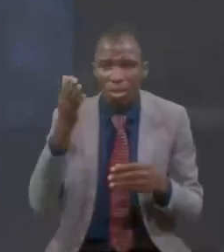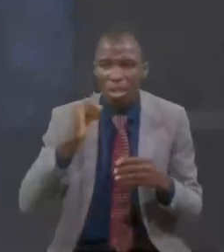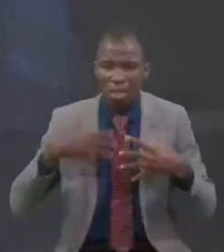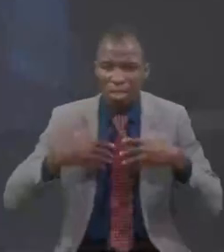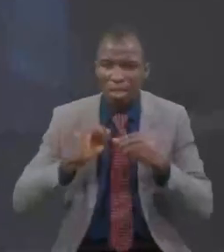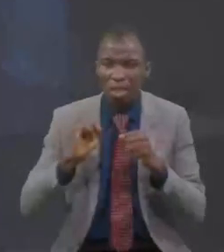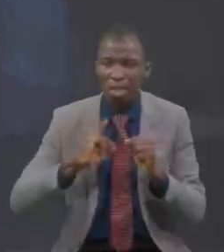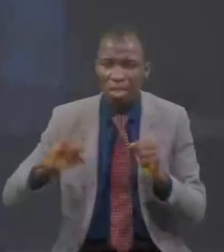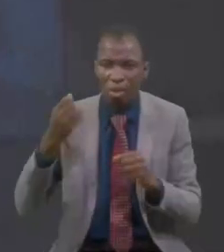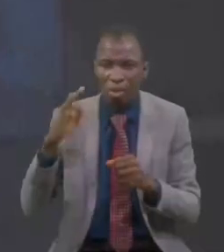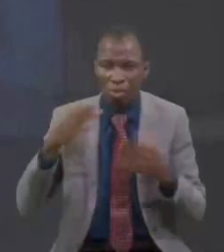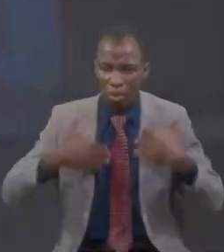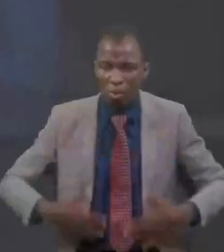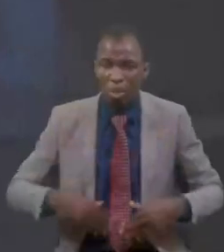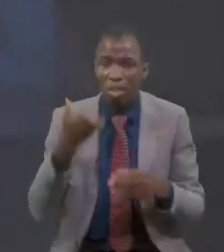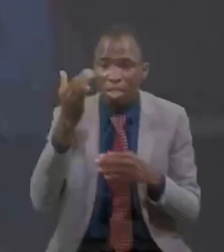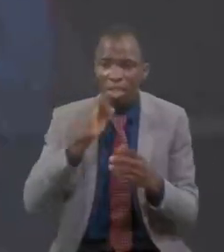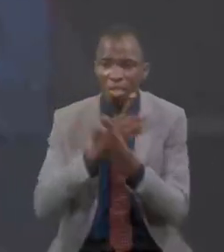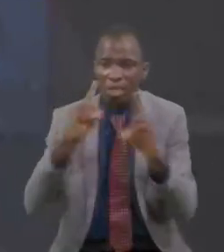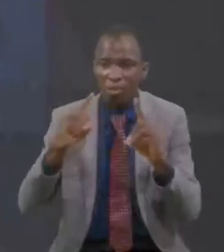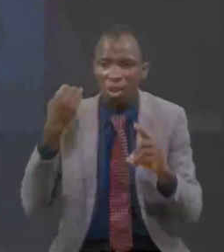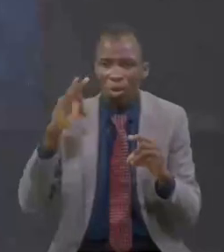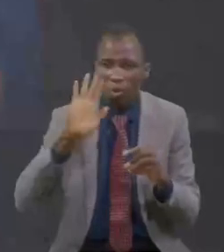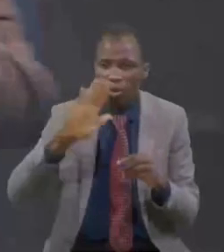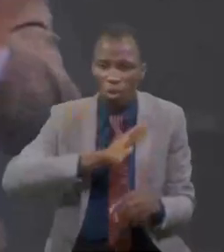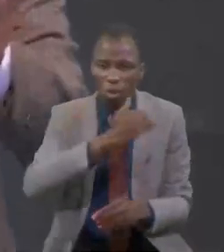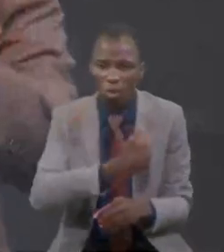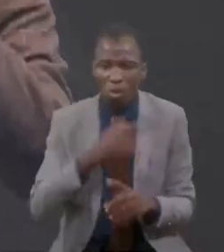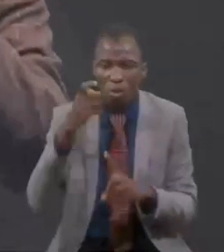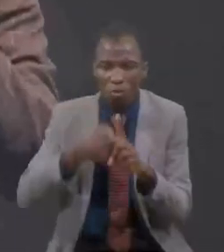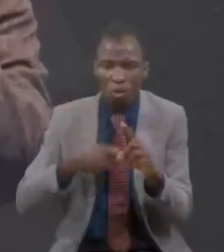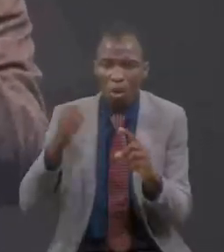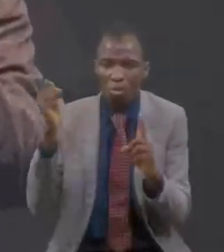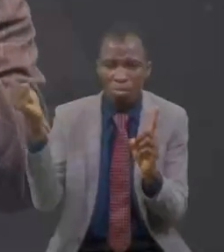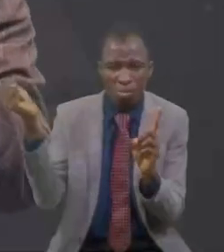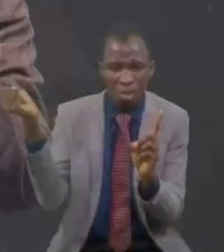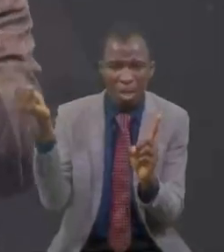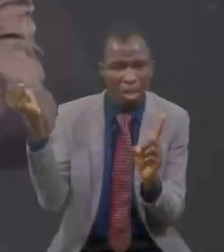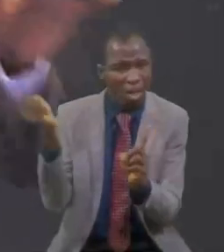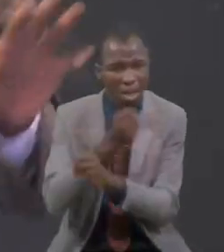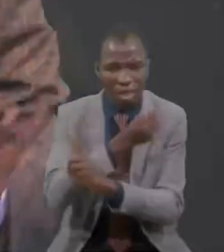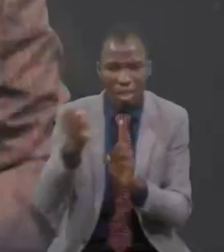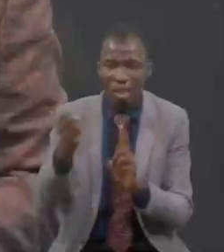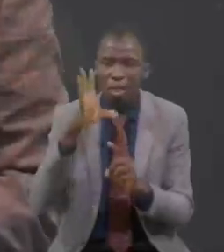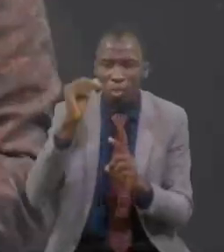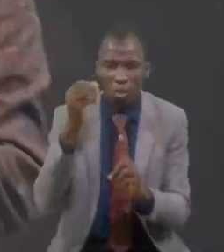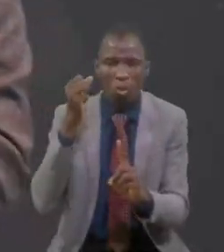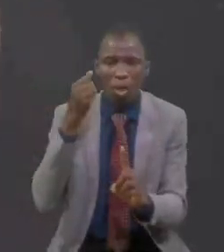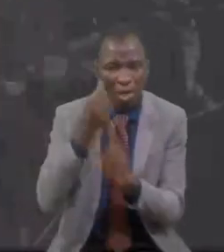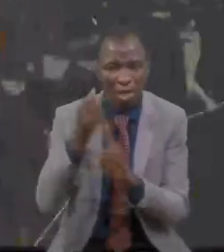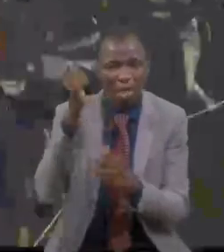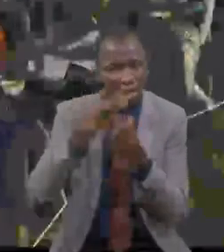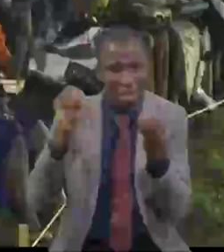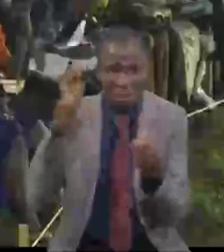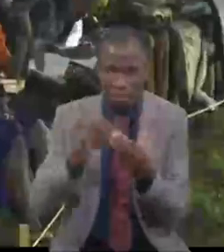corps mais la délivrance de votre âme de l'attaque il y a plus d'attaque pour vous il